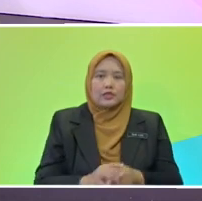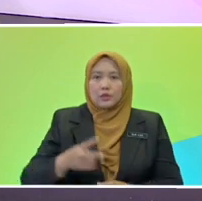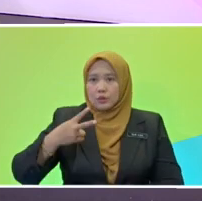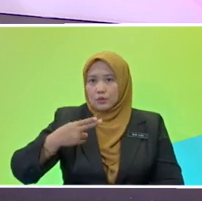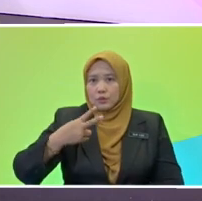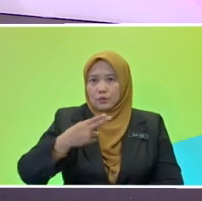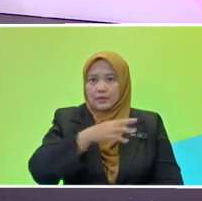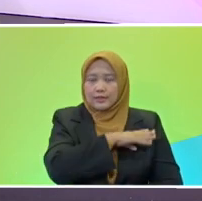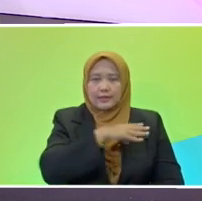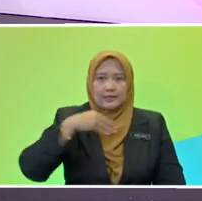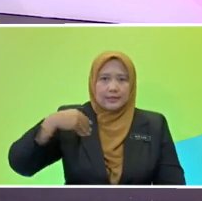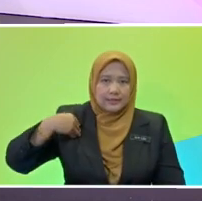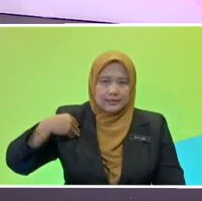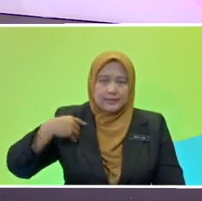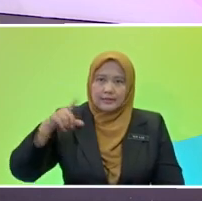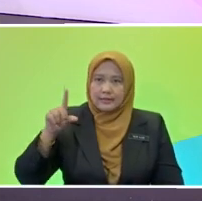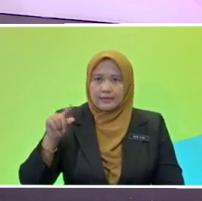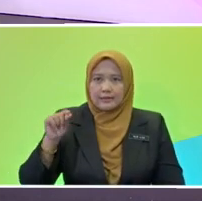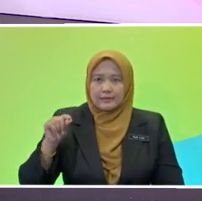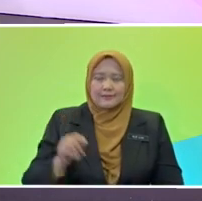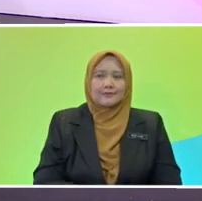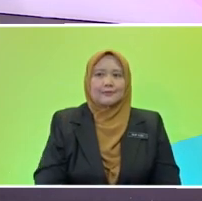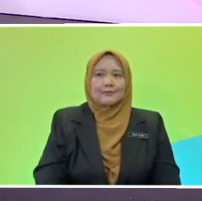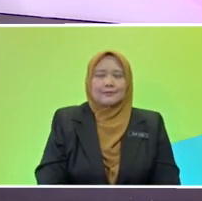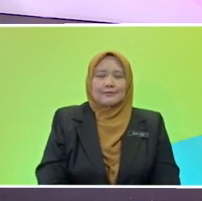pandai guna pandai teman